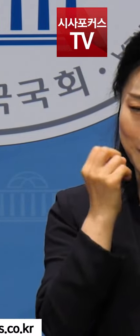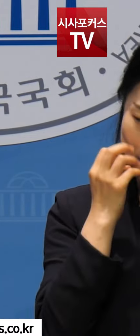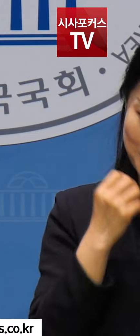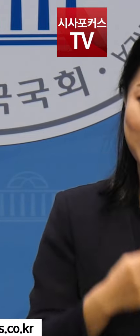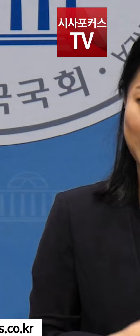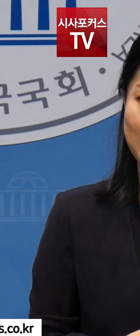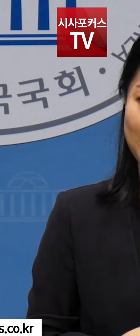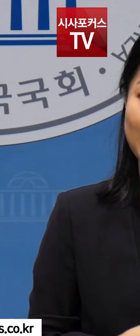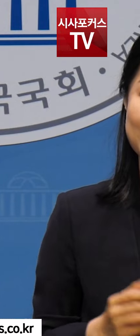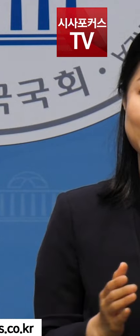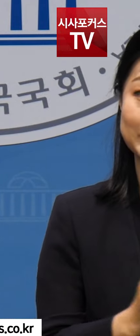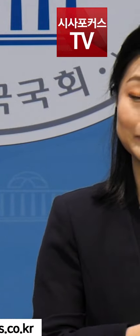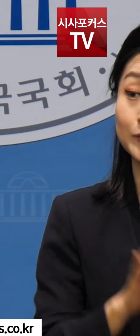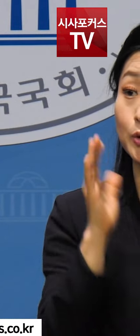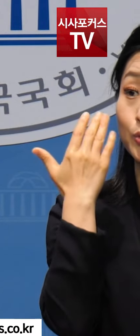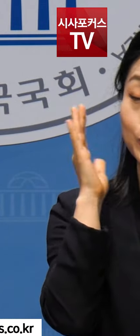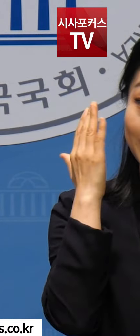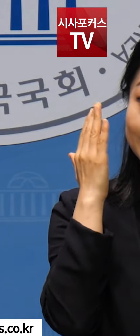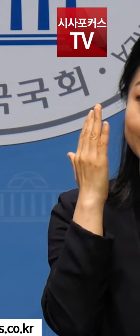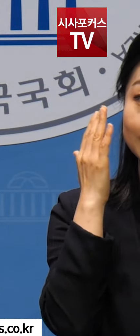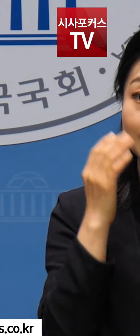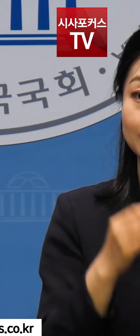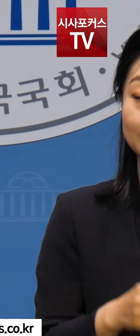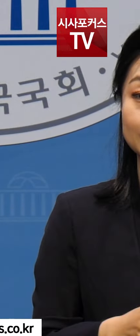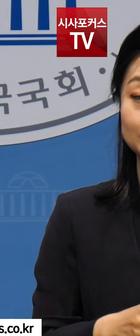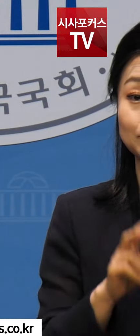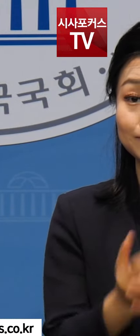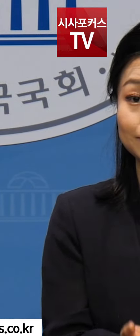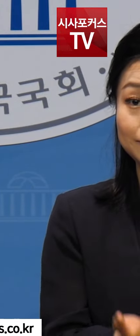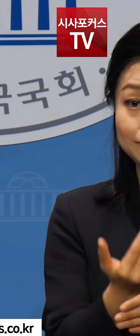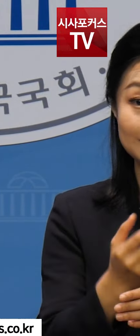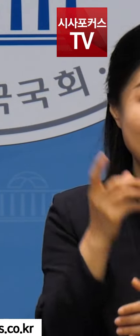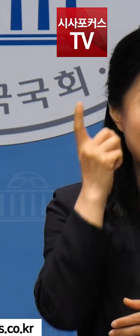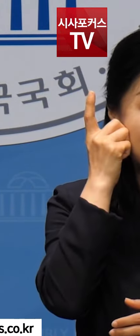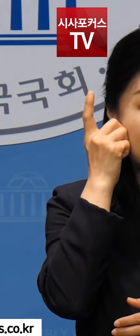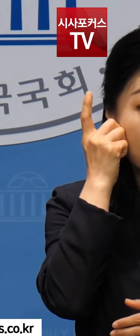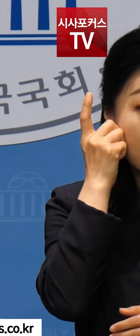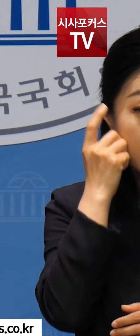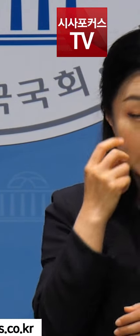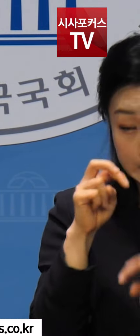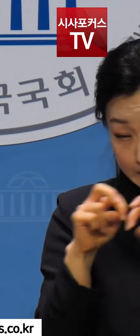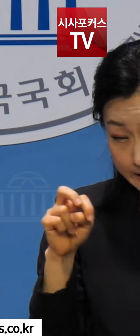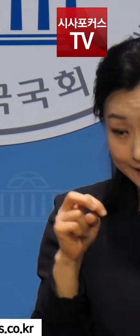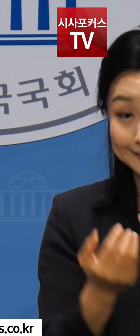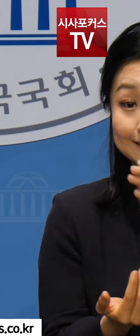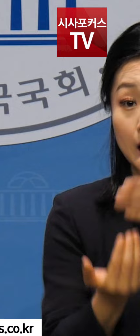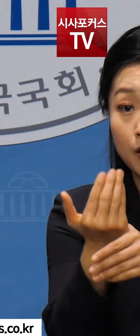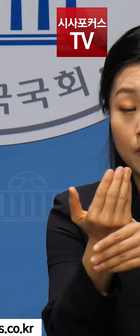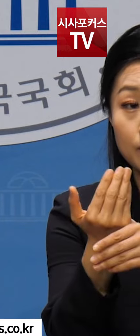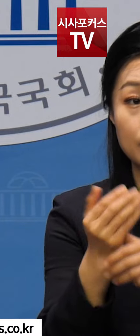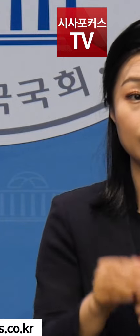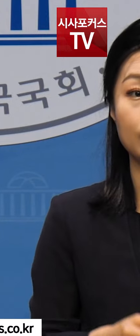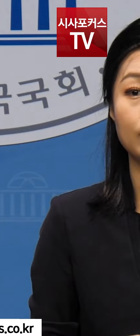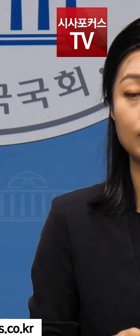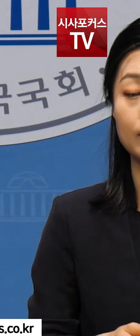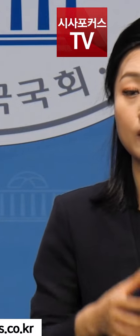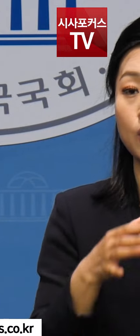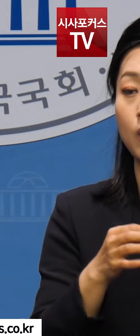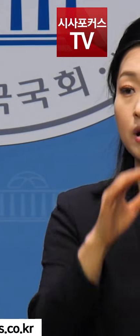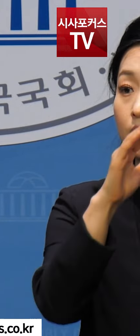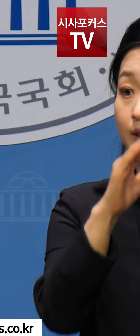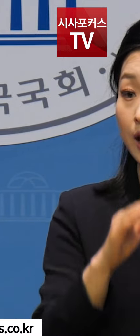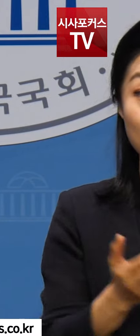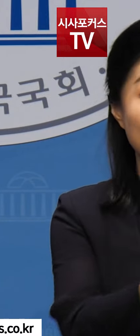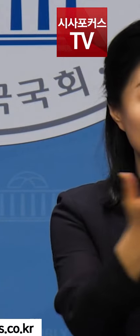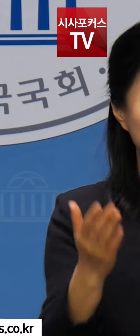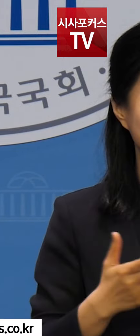있습니다. 최근에 얼마 전에 난리가 났던 그 통신조회 사건도 있지 않겠습니까? 관련된 여기